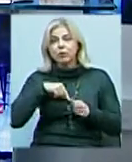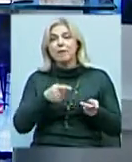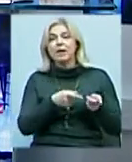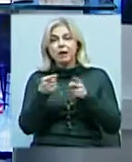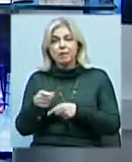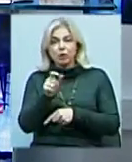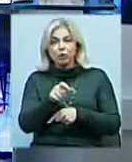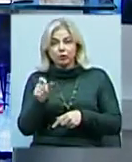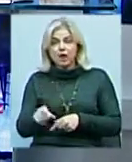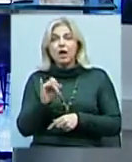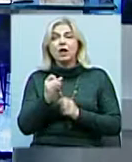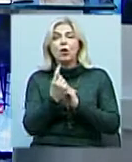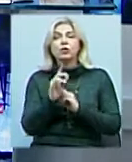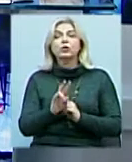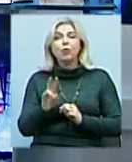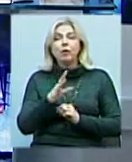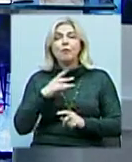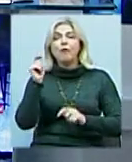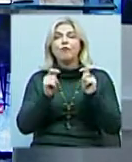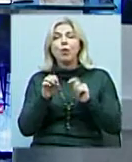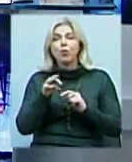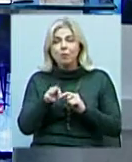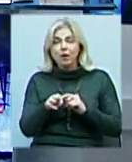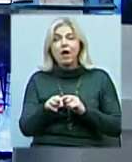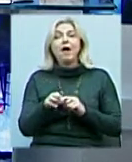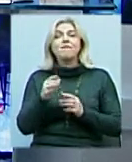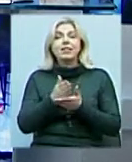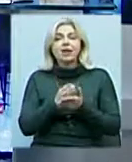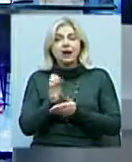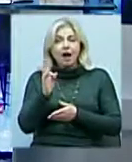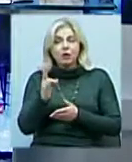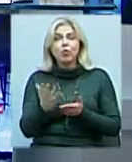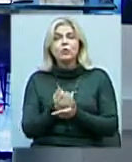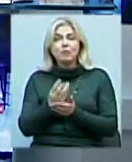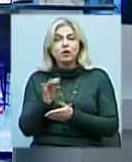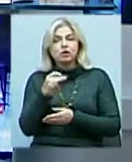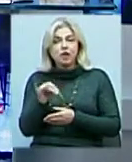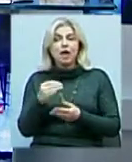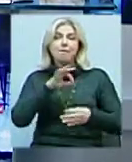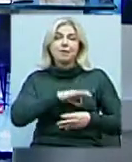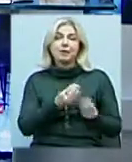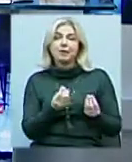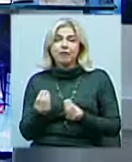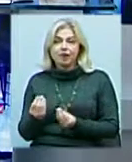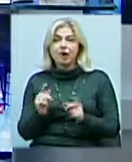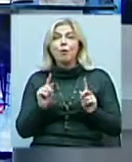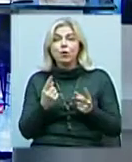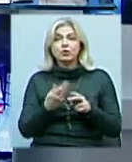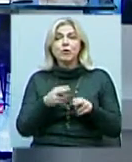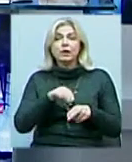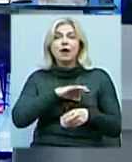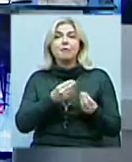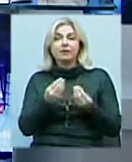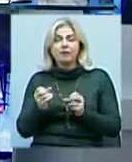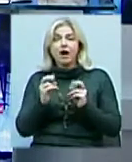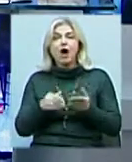Миколаєві відбувся Всеукраїнський форум «Ветеран. Успішний підприємець». Про те, чому саме підприємництво обрано як спосіб самореалізації ветеранів